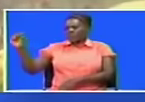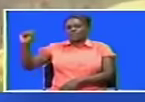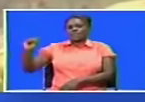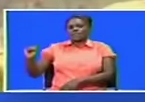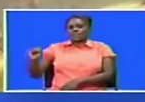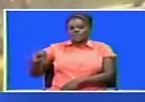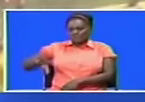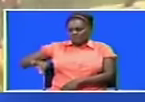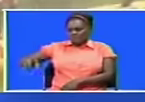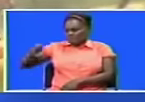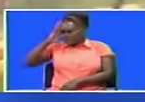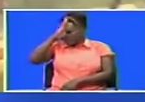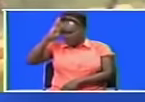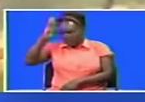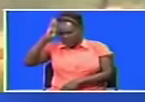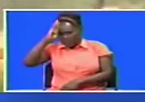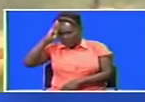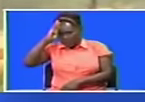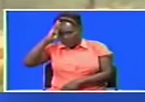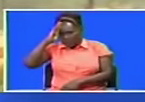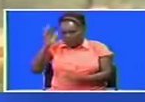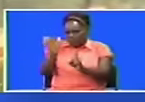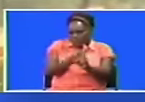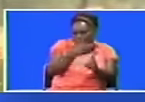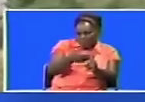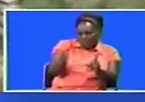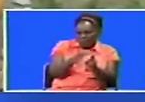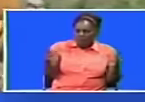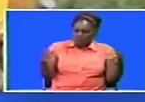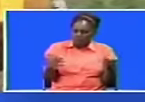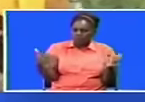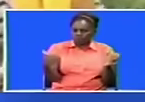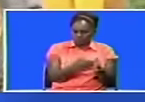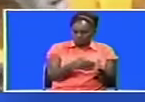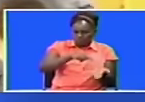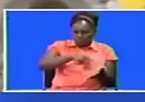shaaStevenW